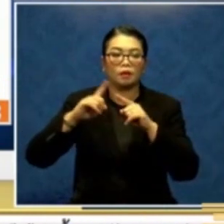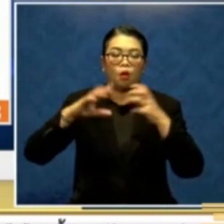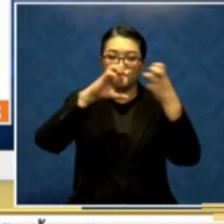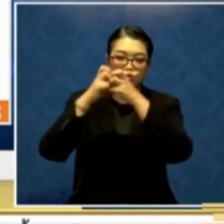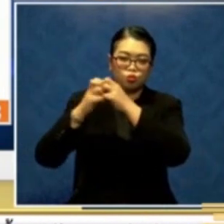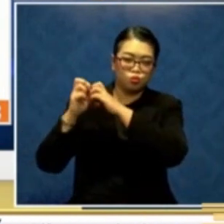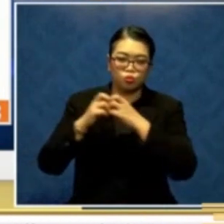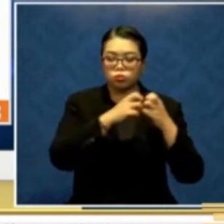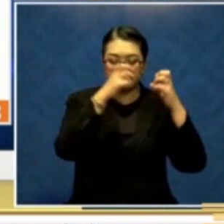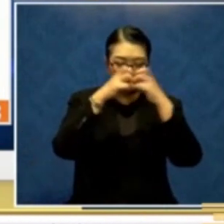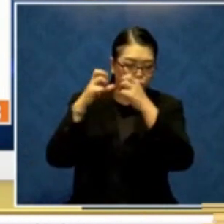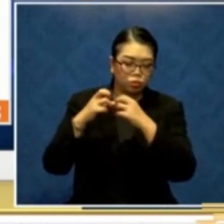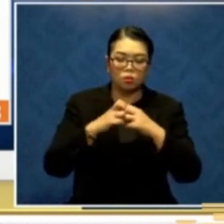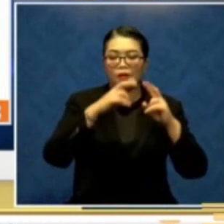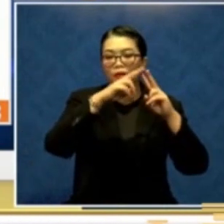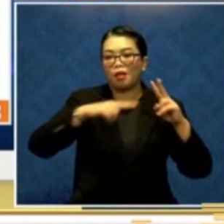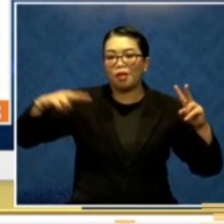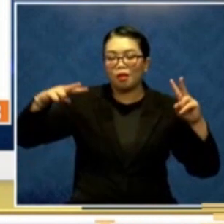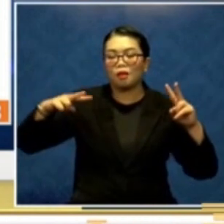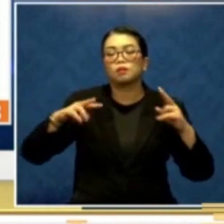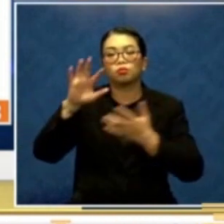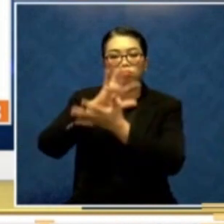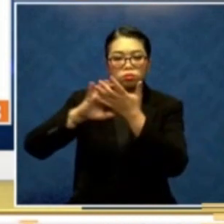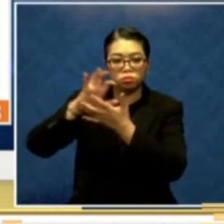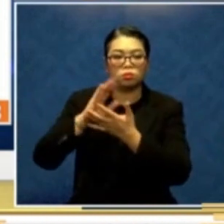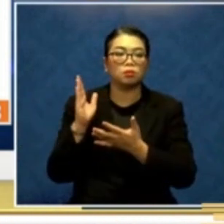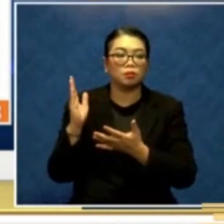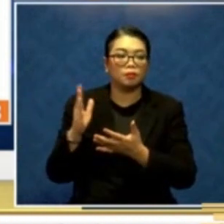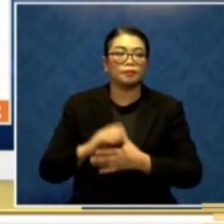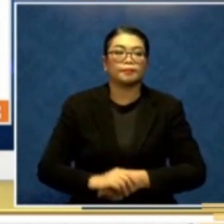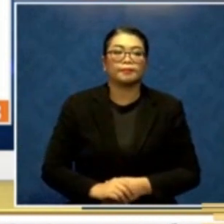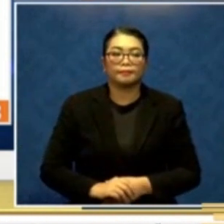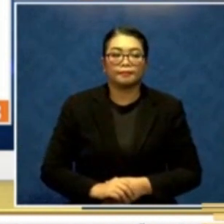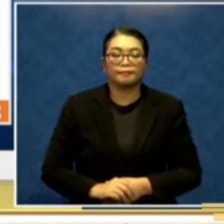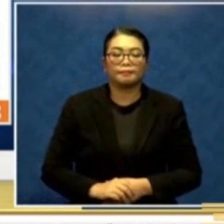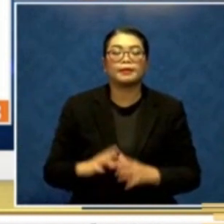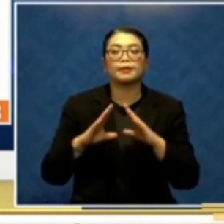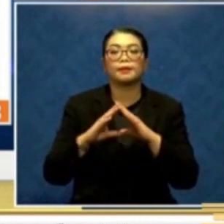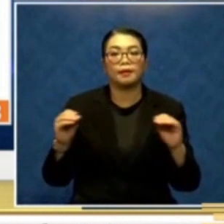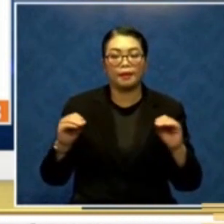ทไมเป็ระเบียบนะครับและผมได้รรองเรียมาตแต่ 14 พฤษภานะครั